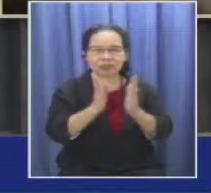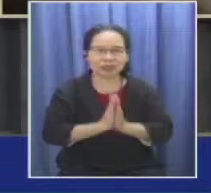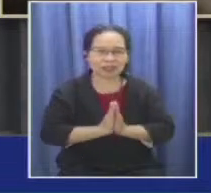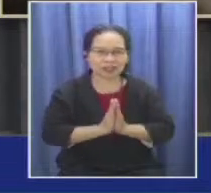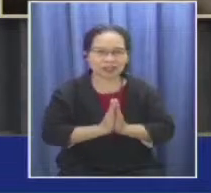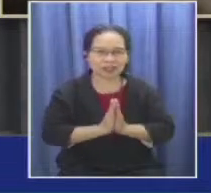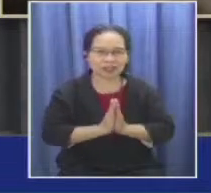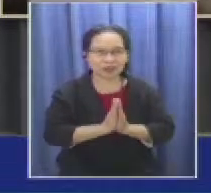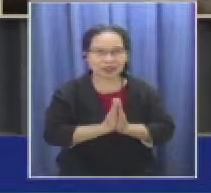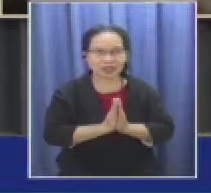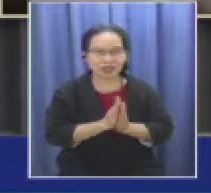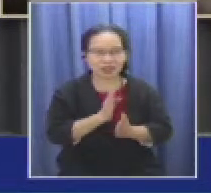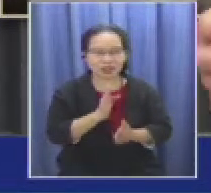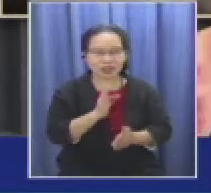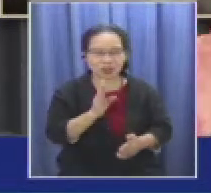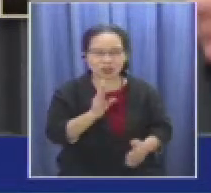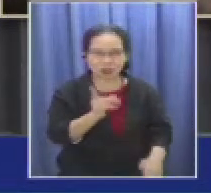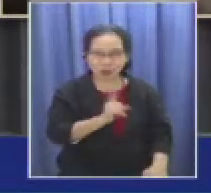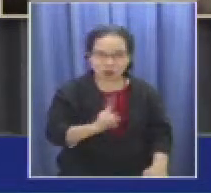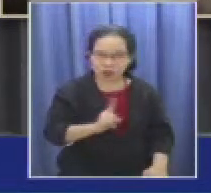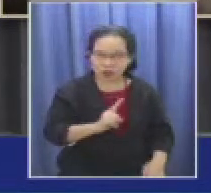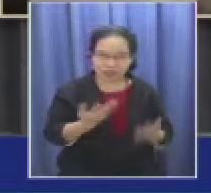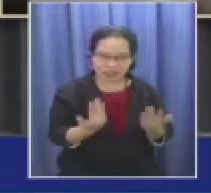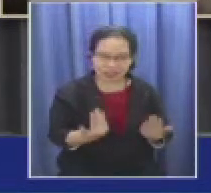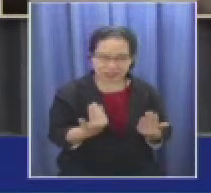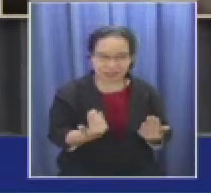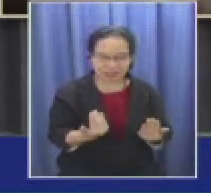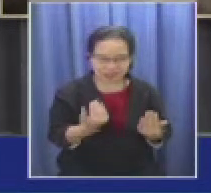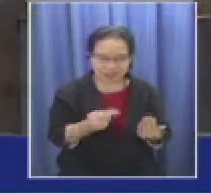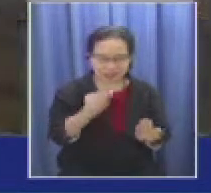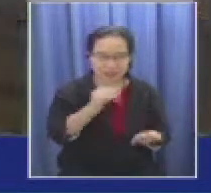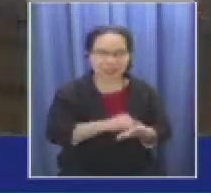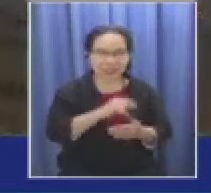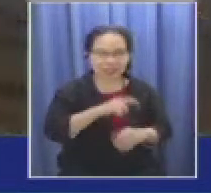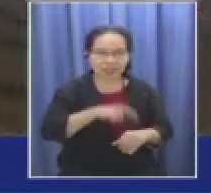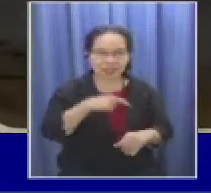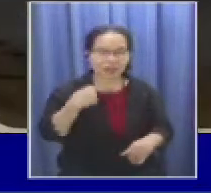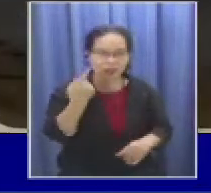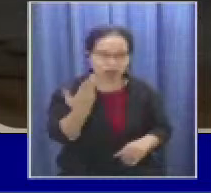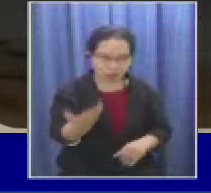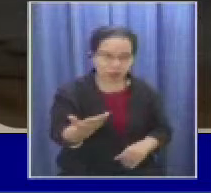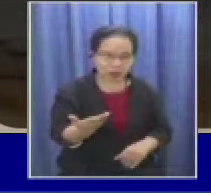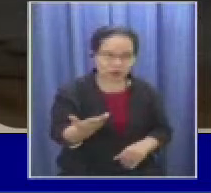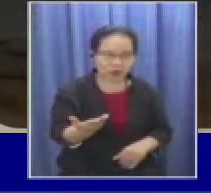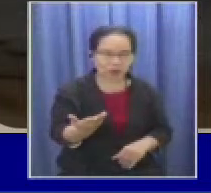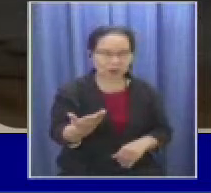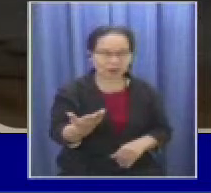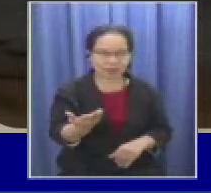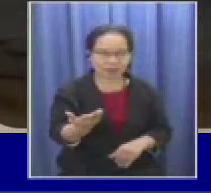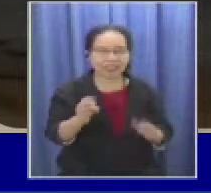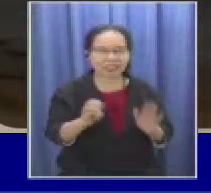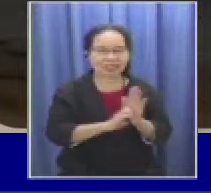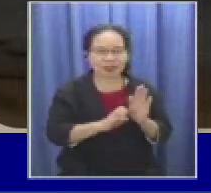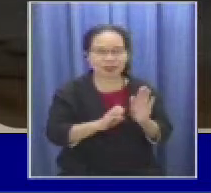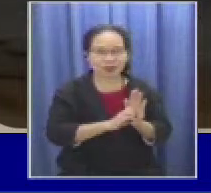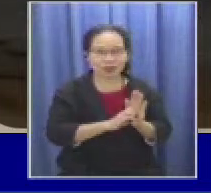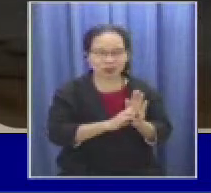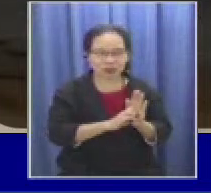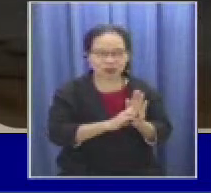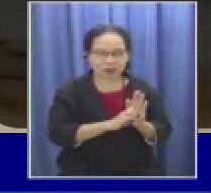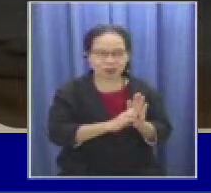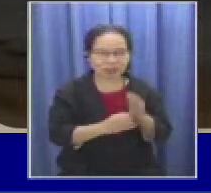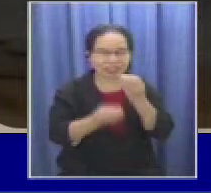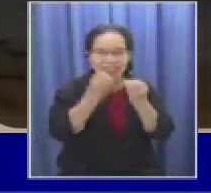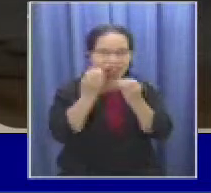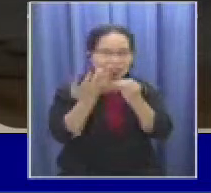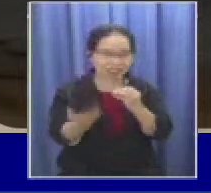Nyankopon asema wo Twerɛ Kronkron na yesua. Mpaebɔ ye bisade a wo sere fi nyankopon nkyɛn. Ade ɛhia wo na bisa